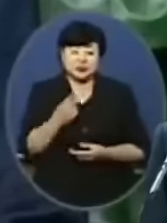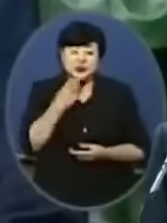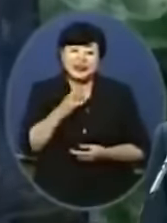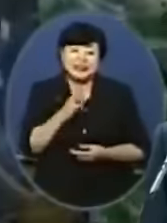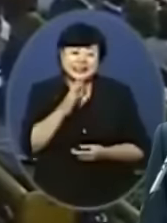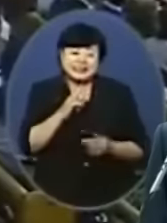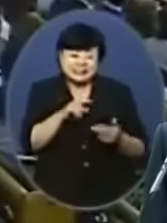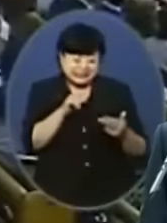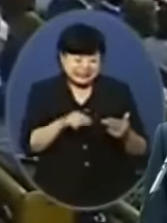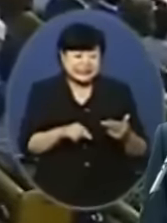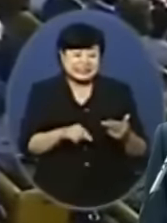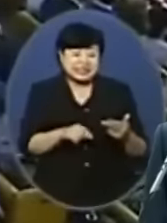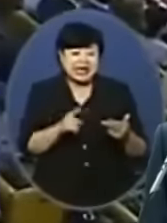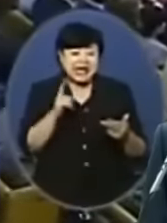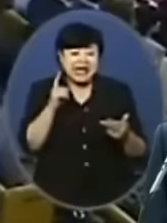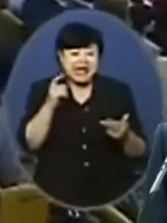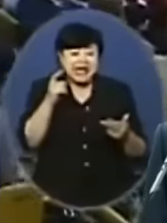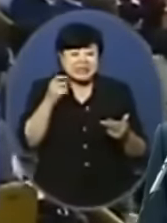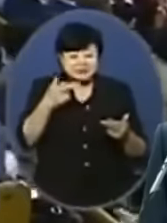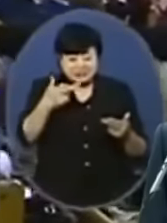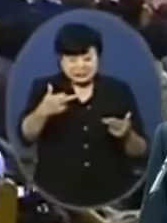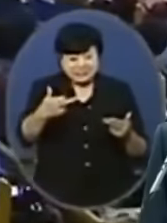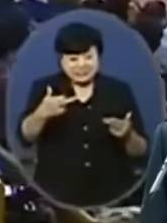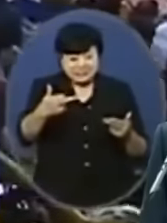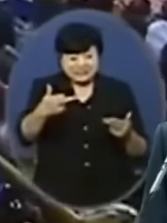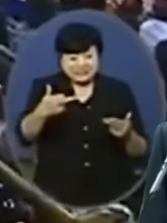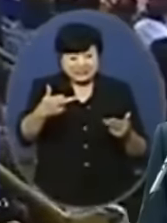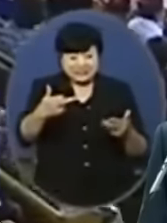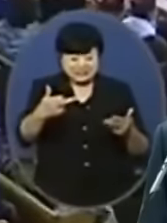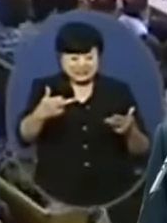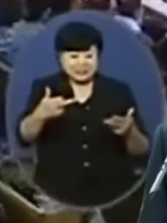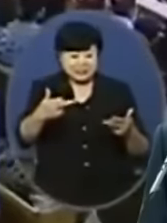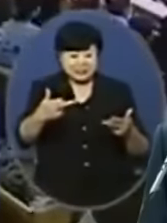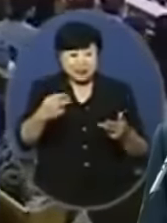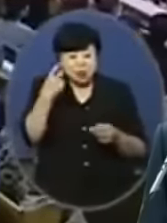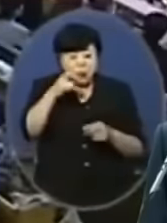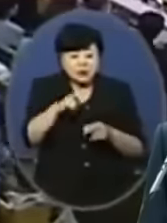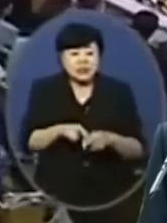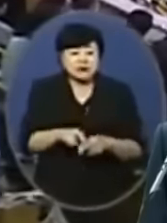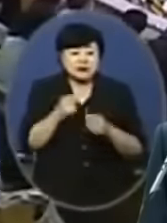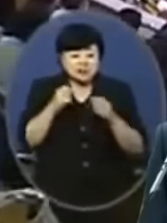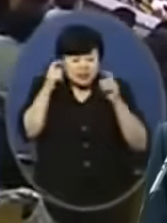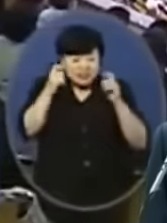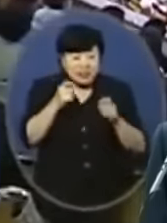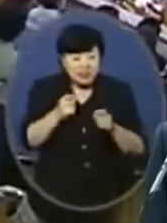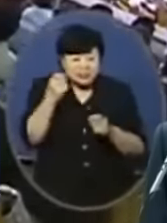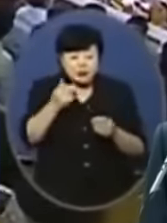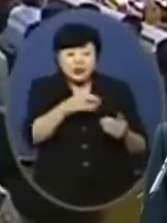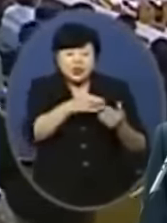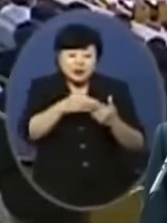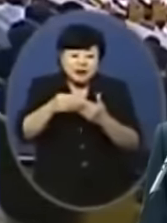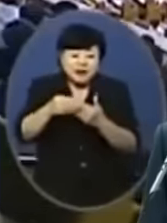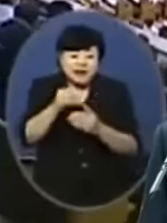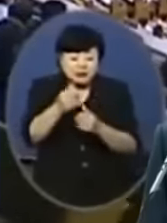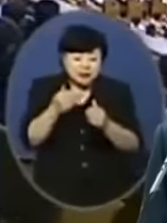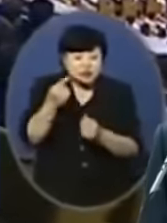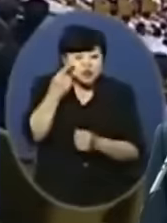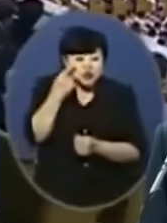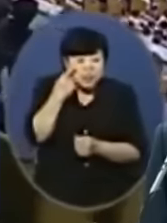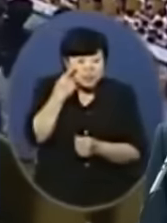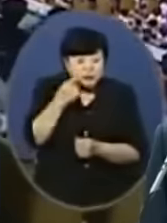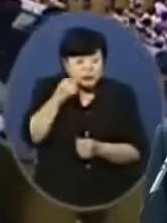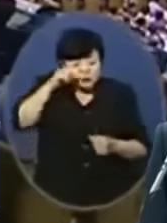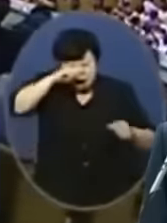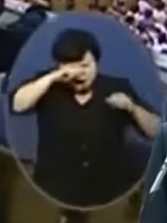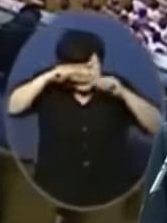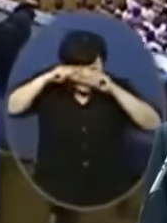요한계시록 7장 11절에 이는 보좌 가운데 계신 어린 양이 그들의 목자가 되사 생명수 삼으로 인도하시고 하나님께서 그들의 눈에서